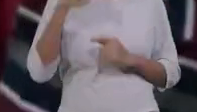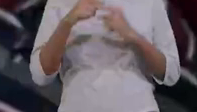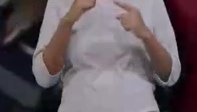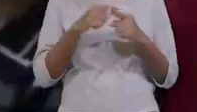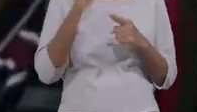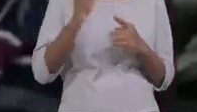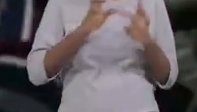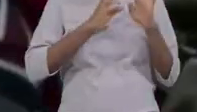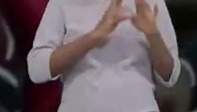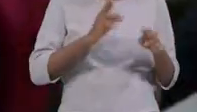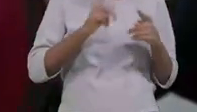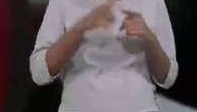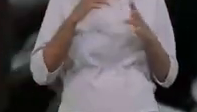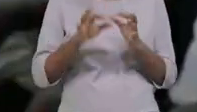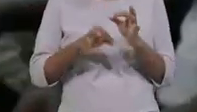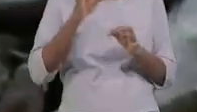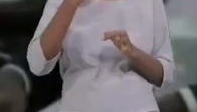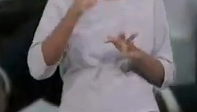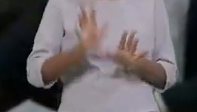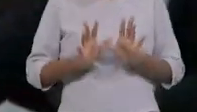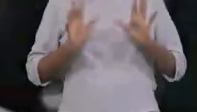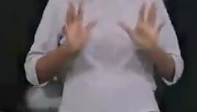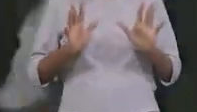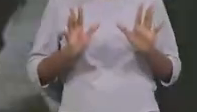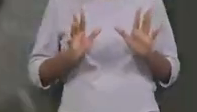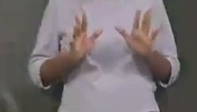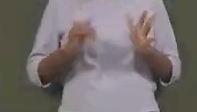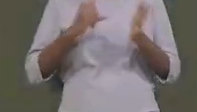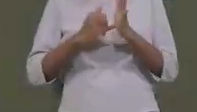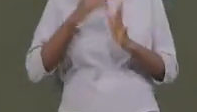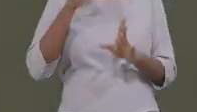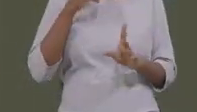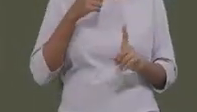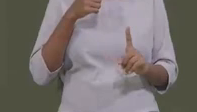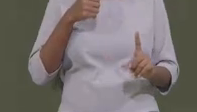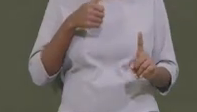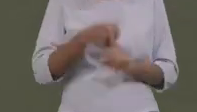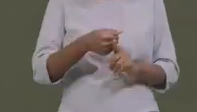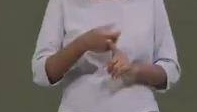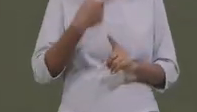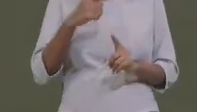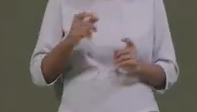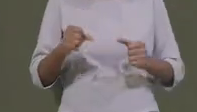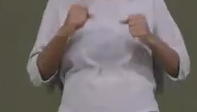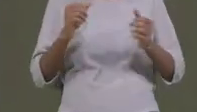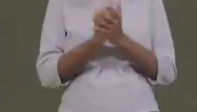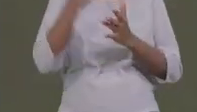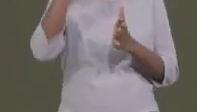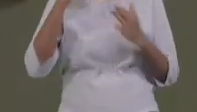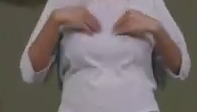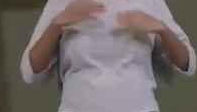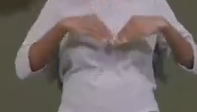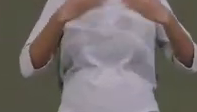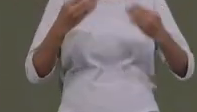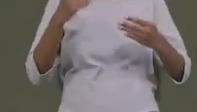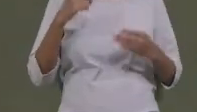Mais un esprit de force, d'amour et de sagesse. Quand vous répondez à l'esprit de crainte, de timidité, ça affecte la puissance que